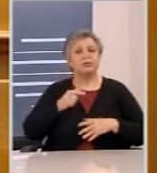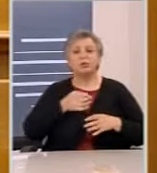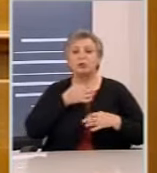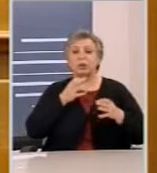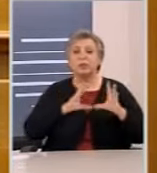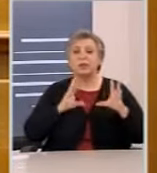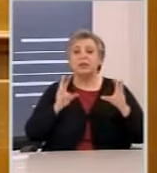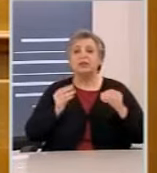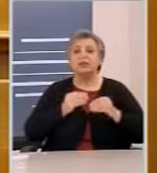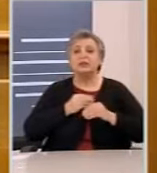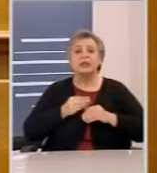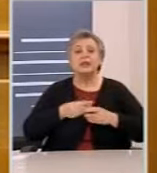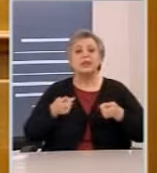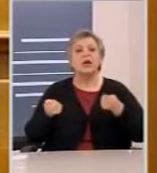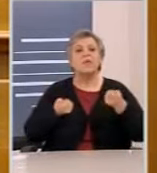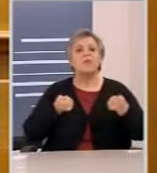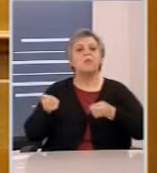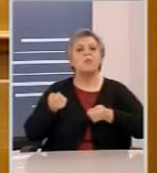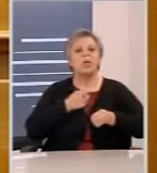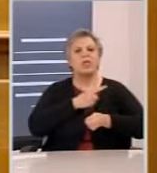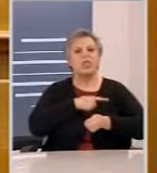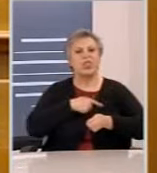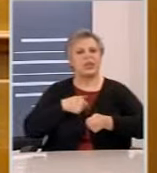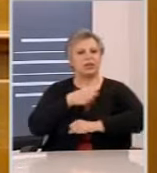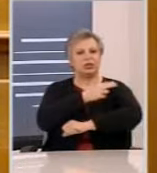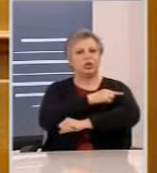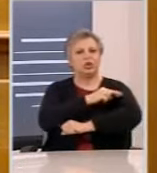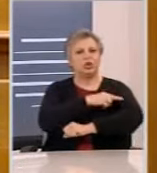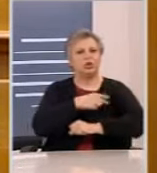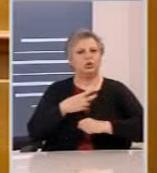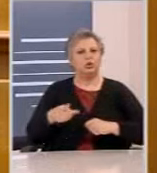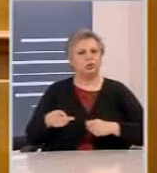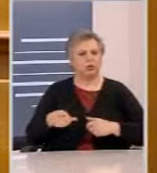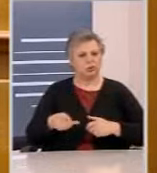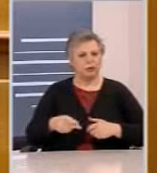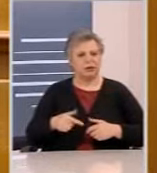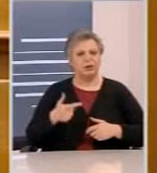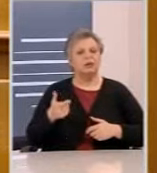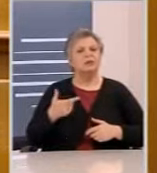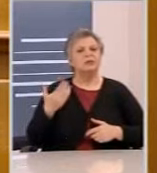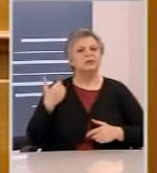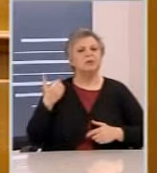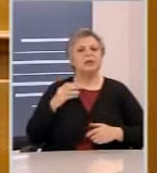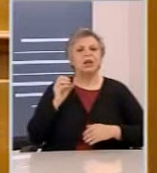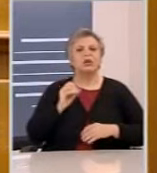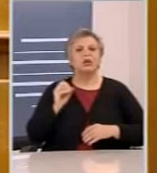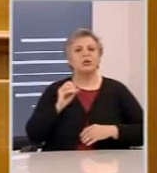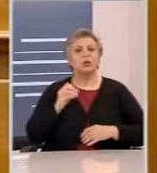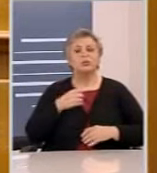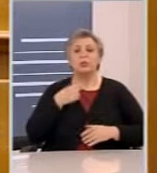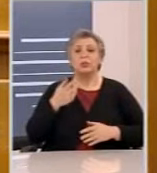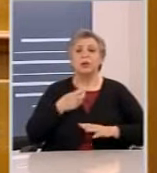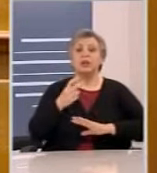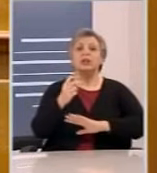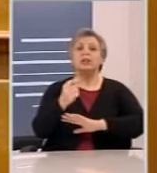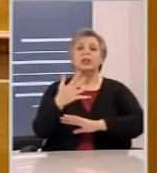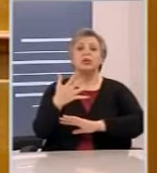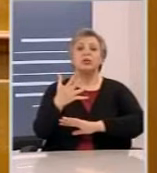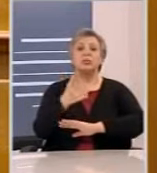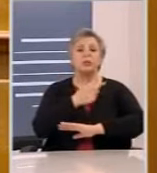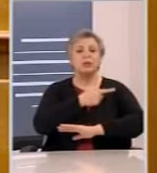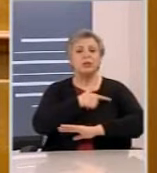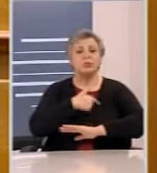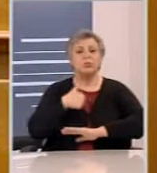υπάρχουν και 25 λέει διοικητές που έχουμε αποδείξει, ο κύριος Οικονόμου το είπε, ναι, που έχουμε αποδείξεις ότι είναι του ΣΥΡΙΖΑ.